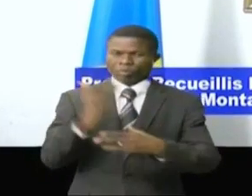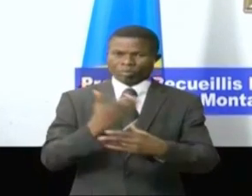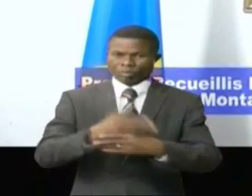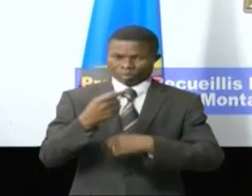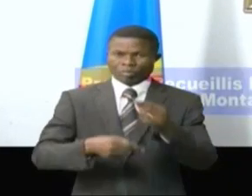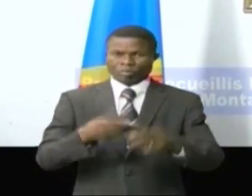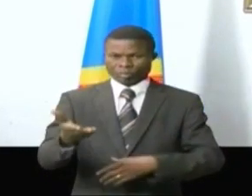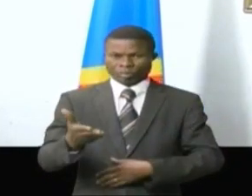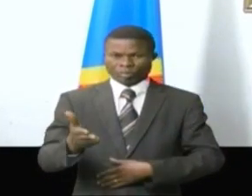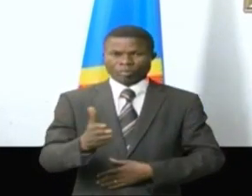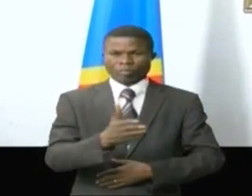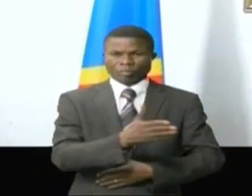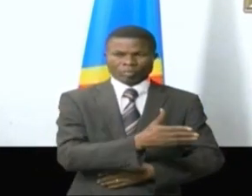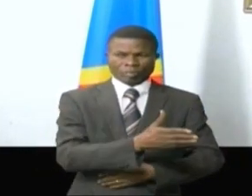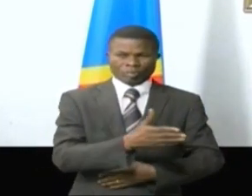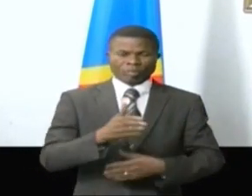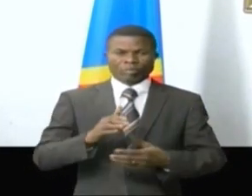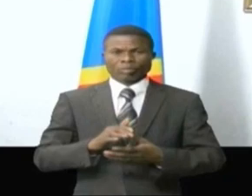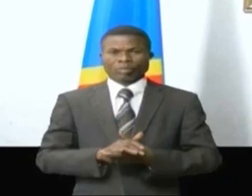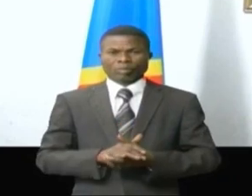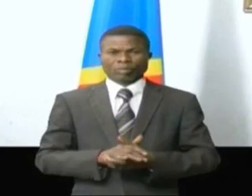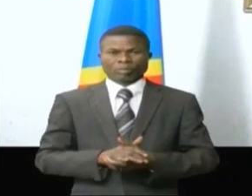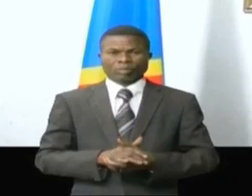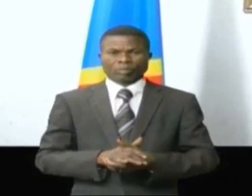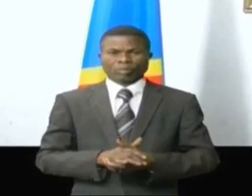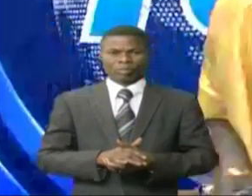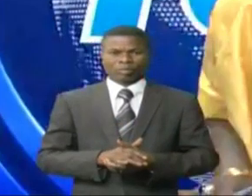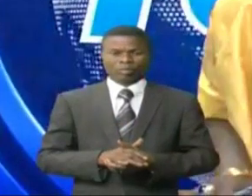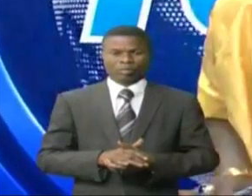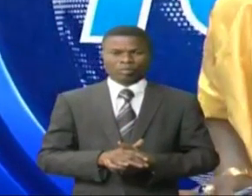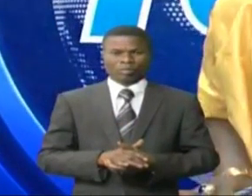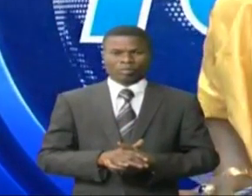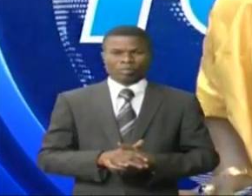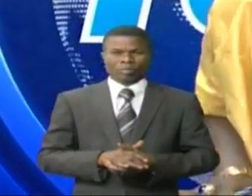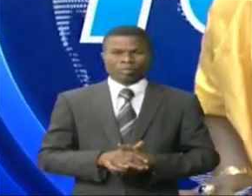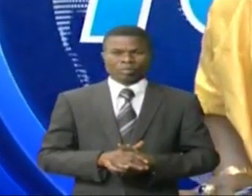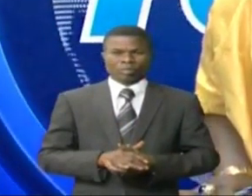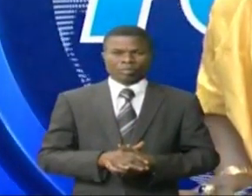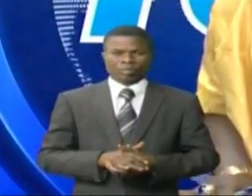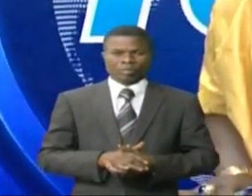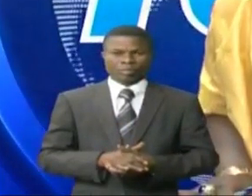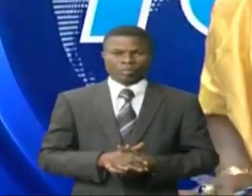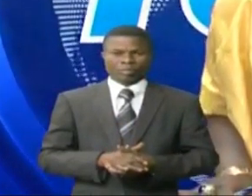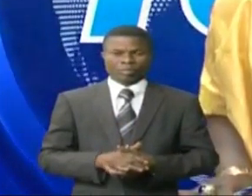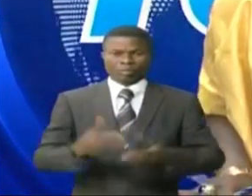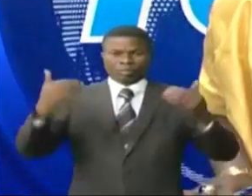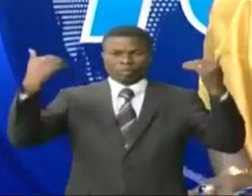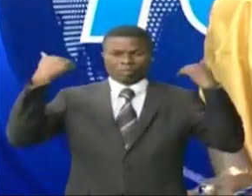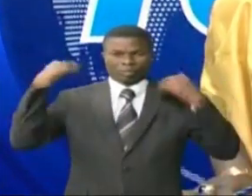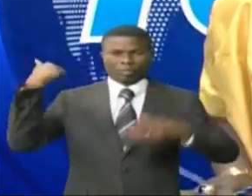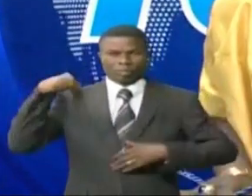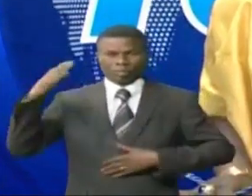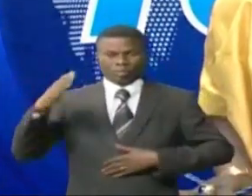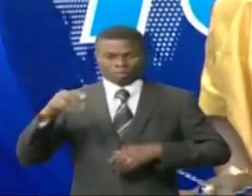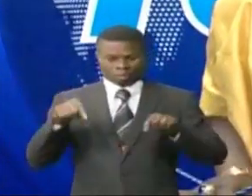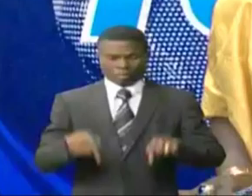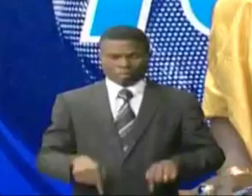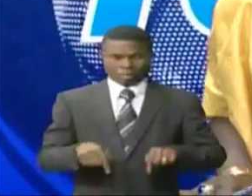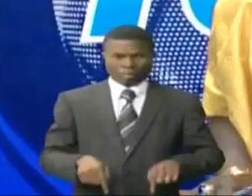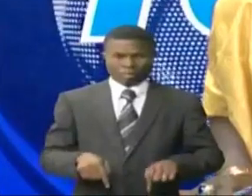Goma, le 6 octobre 2023. Le chef de l'État en